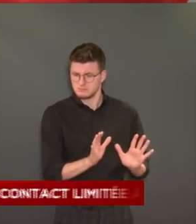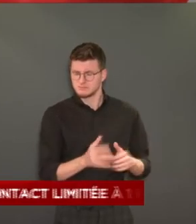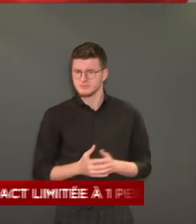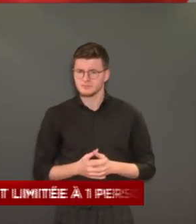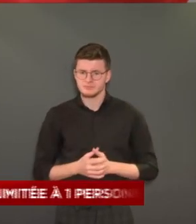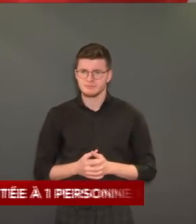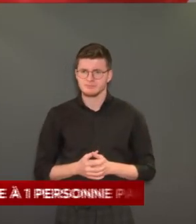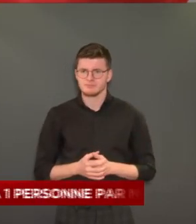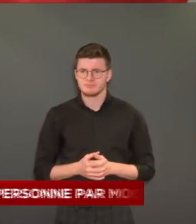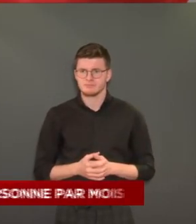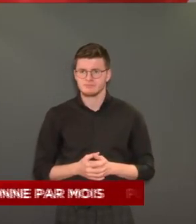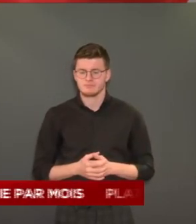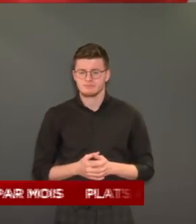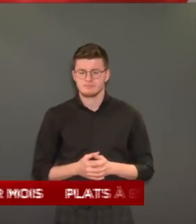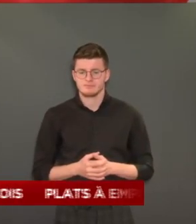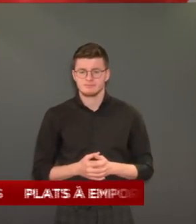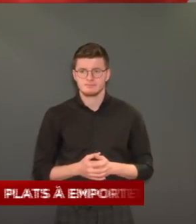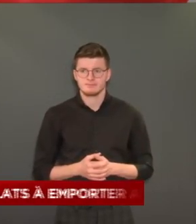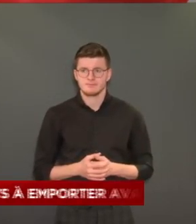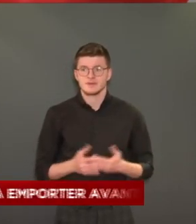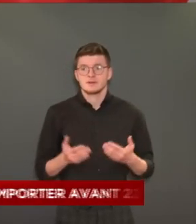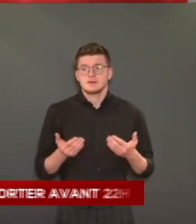vigueur immédiatement.